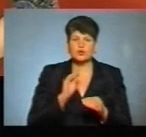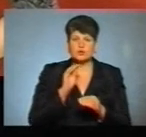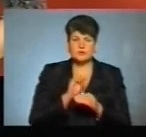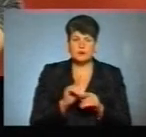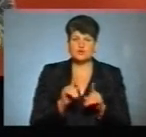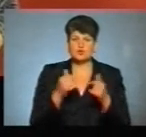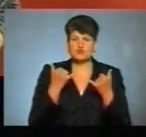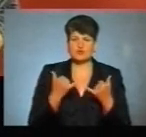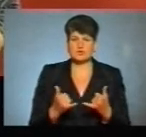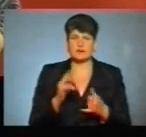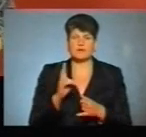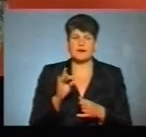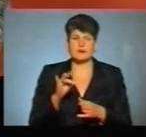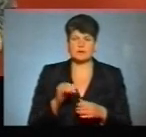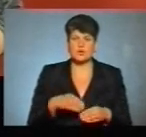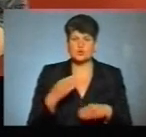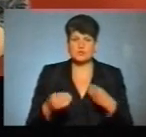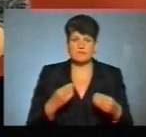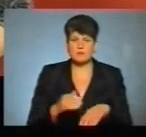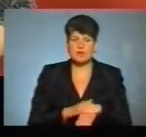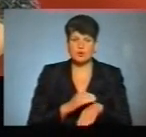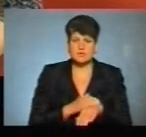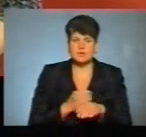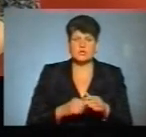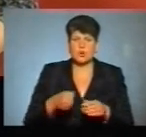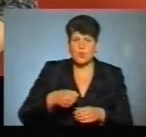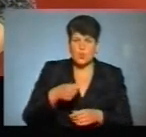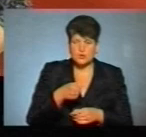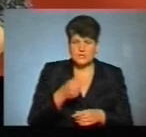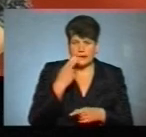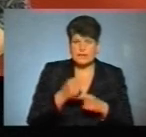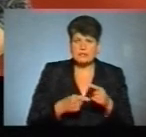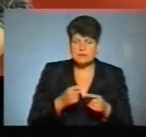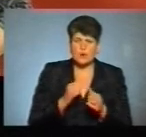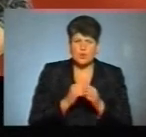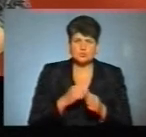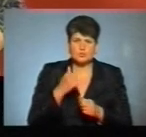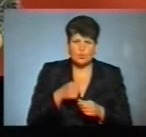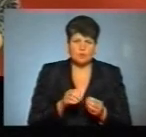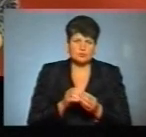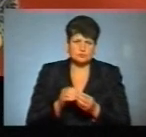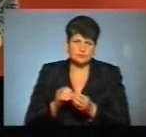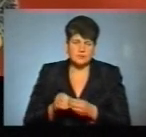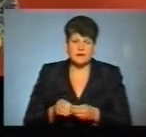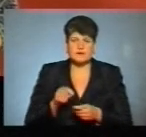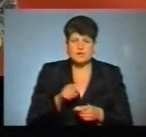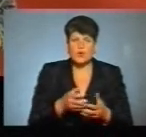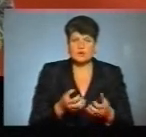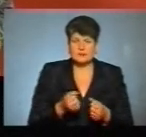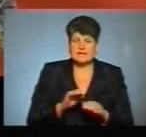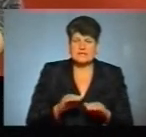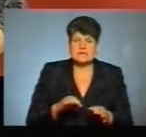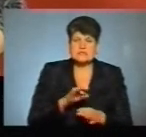Додам, що сьогодні Карітас роздавав благодійні великодні кошики традиційно, так як і кожний рік. Власне, їх